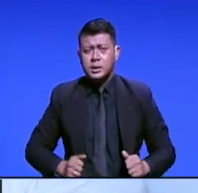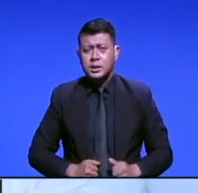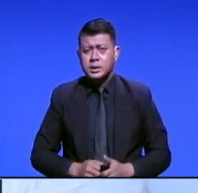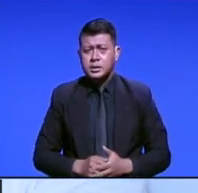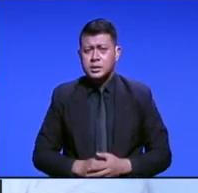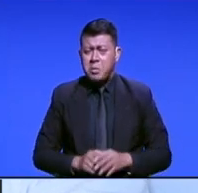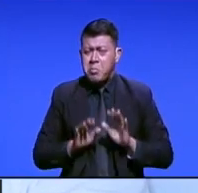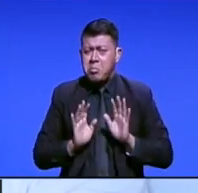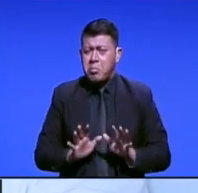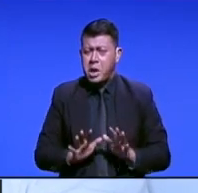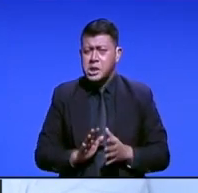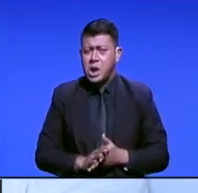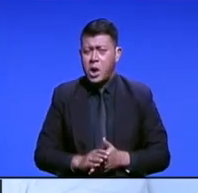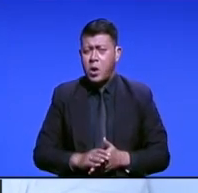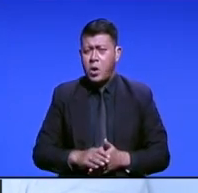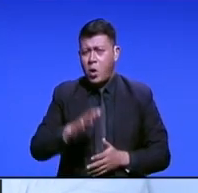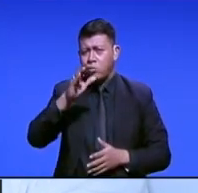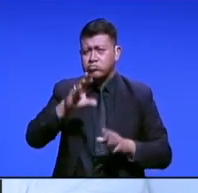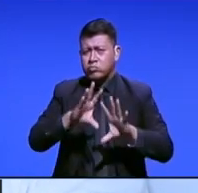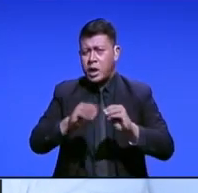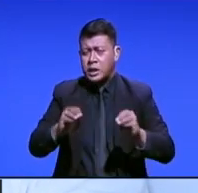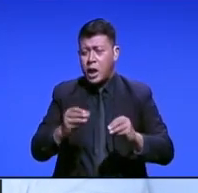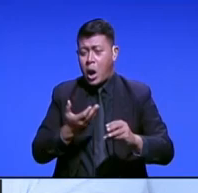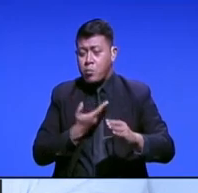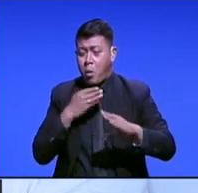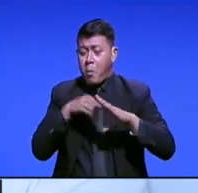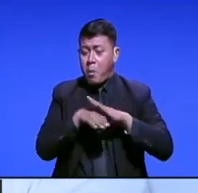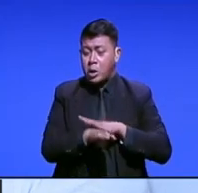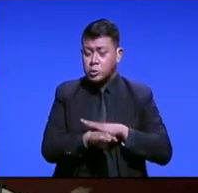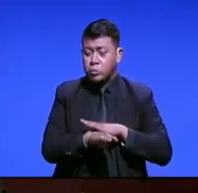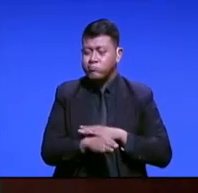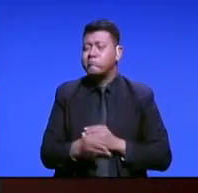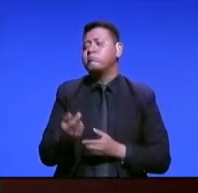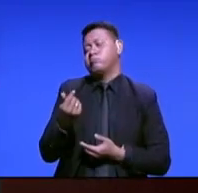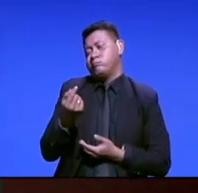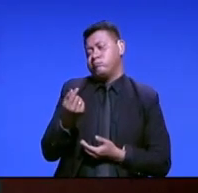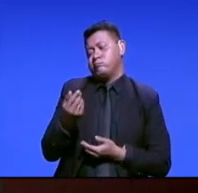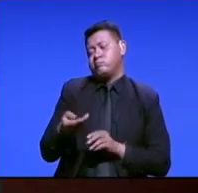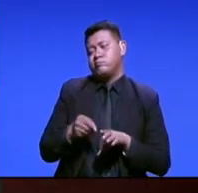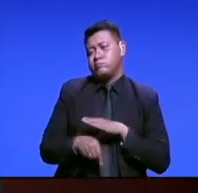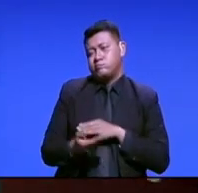banyak juga pekerjaan tuh yang mau masuk itu harus pakai uang.